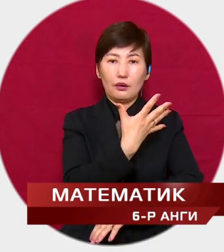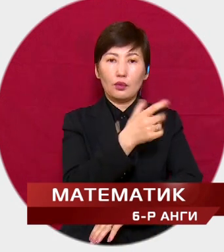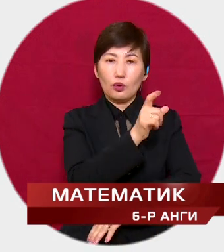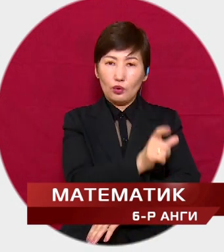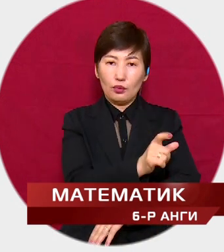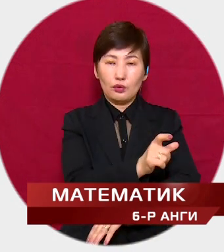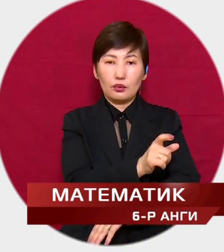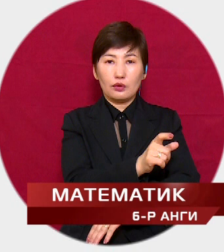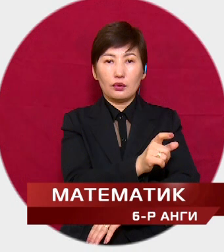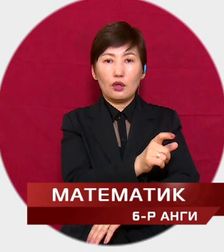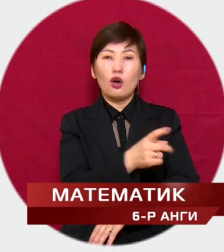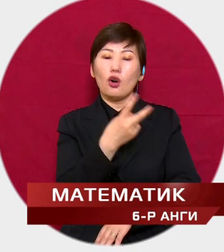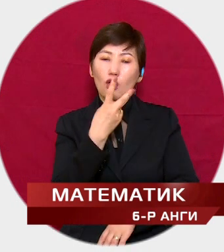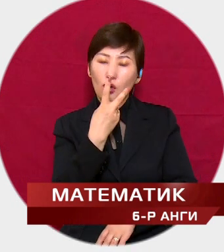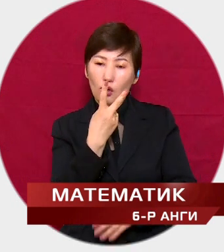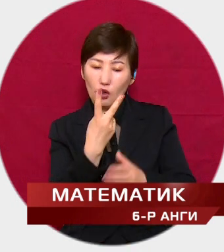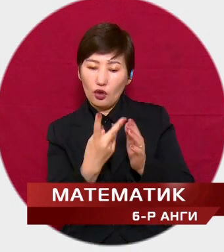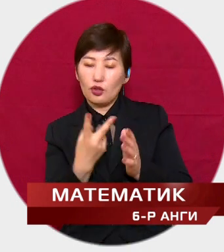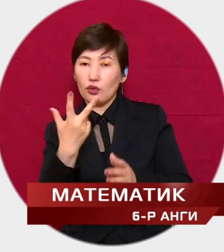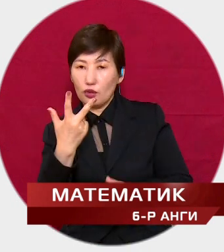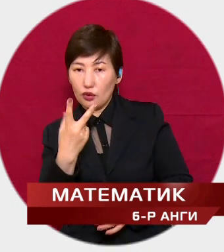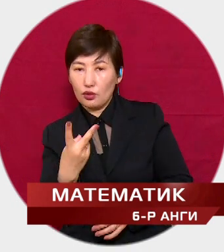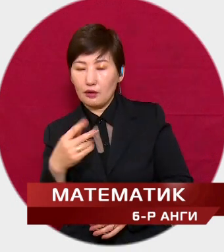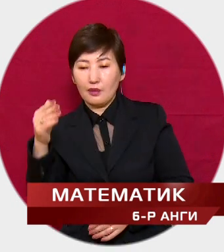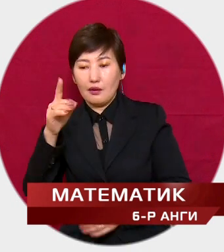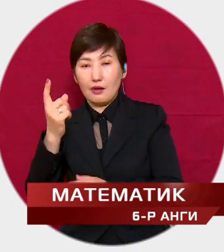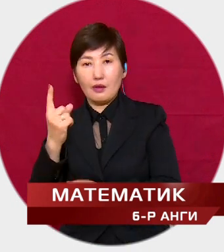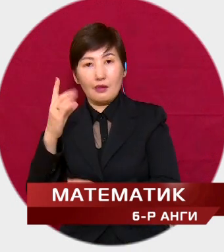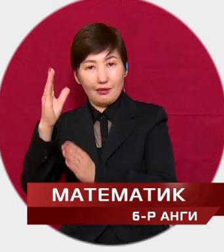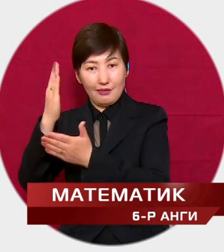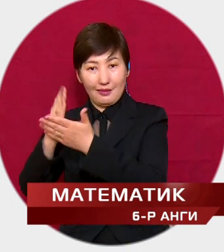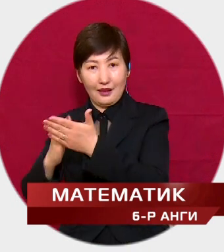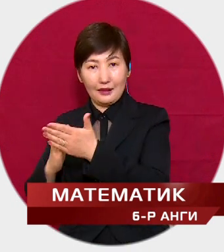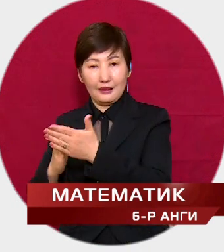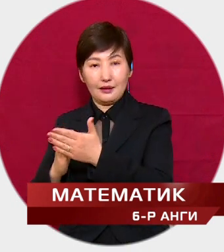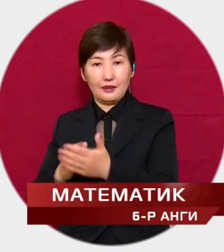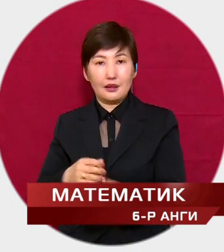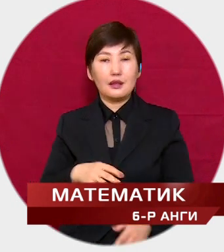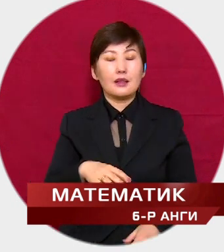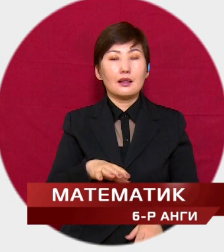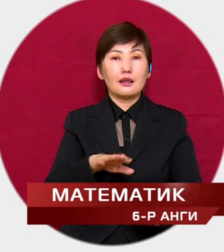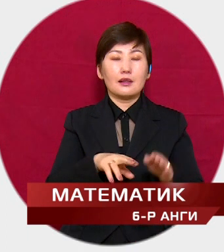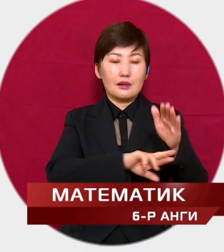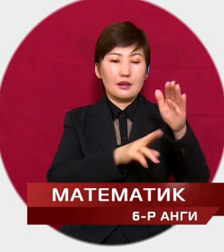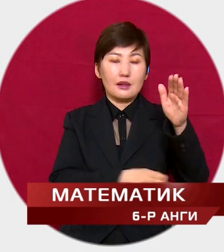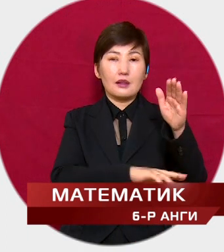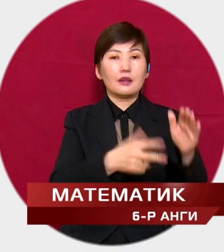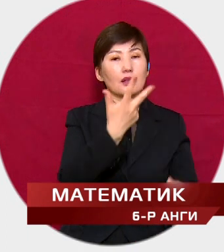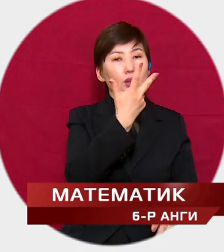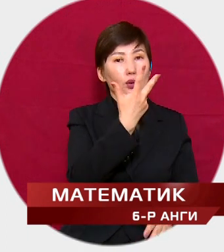санал өгсөн. Энэ дээр болохоор 2 бүтэн дүрс нэг тал дүрс. За цэцэрлэг дээр 30 хүн санал өгсөн. Энэ дээр болохоор